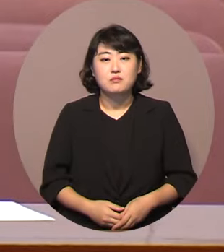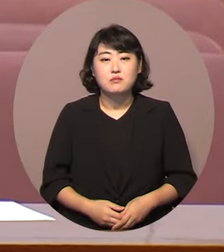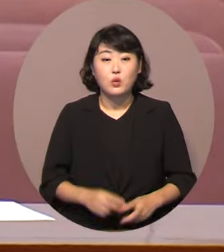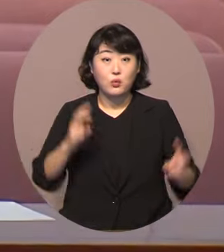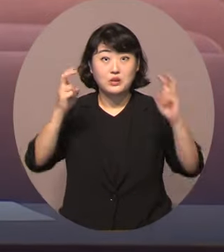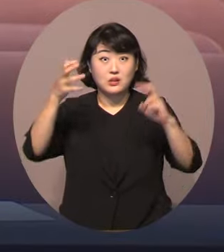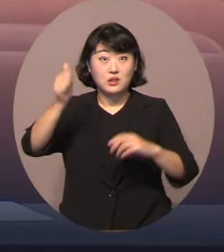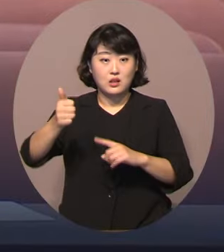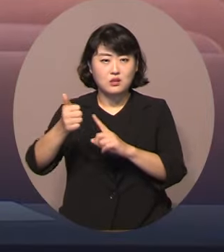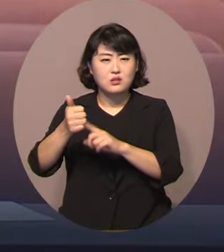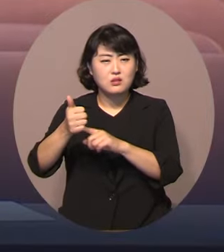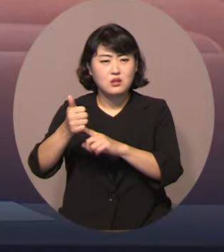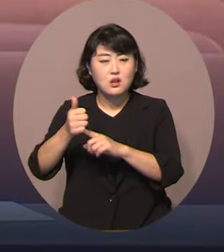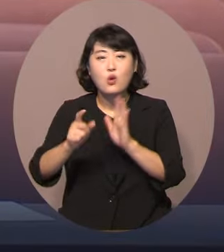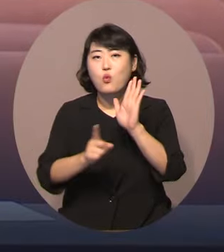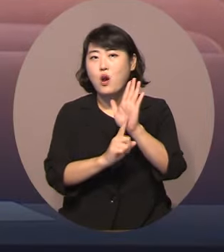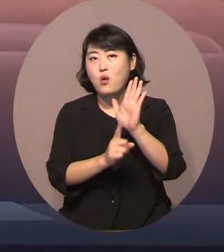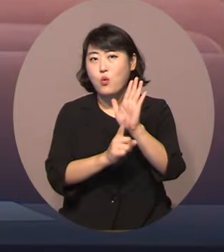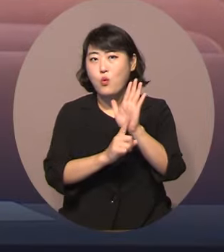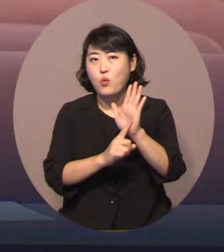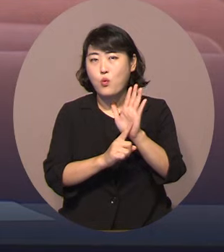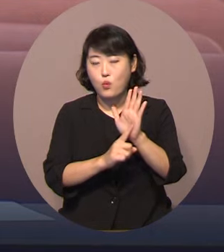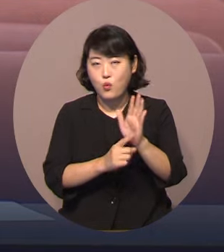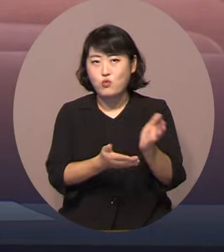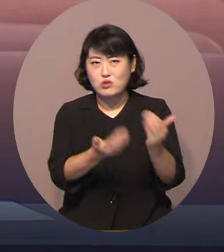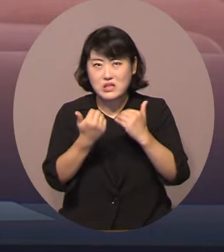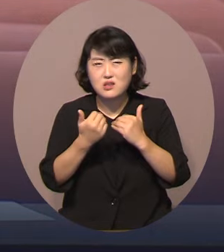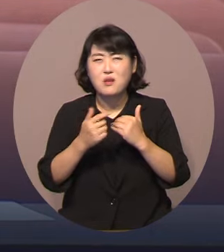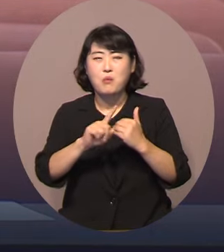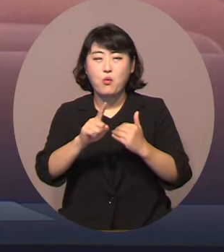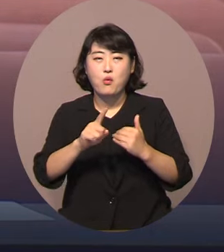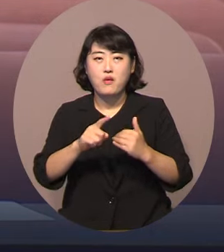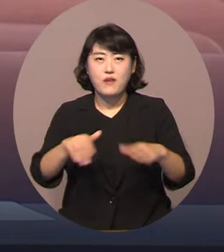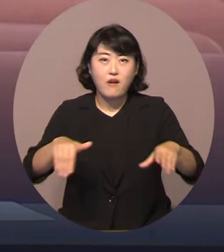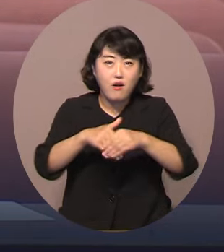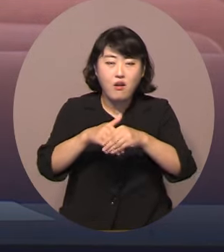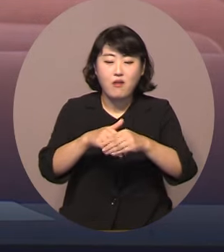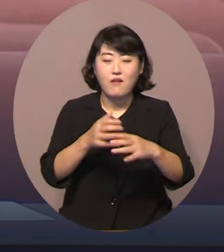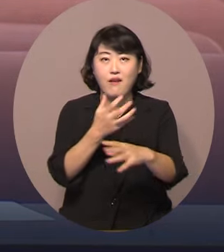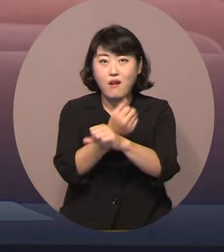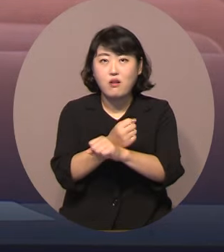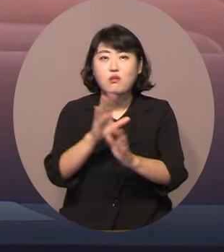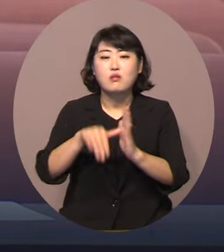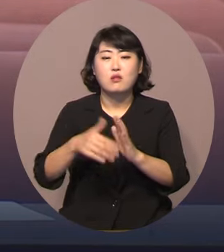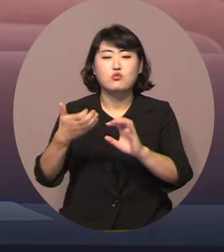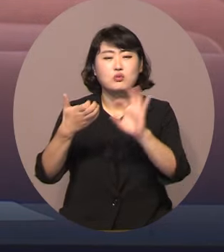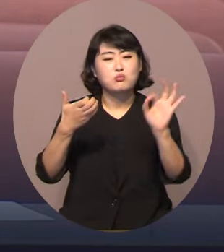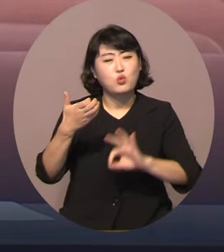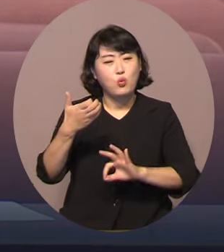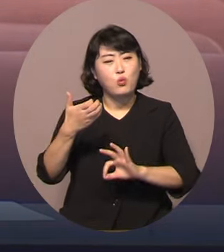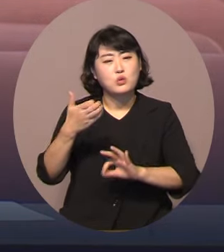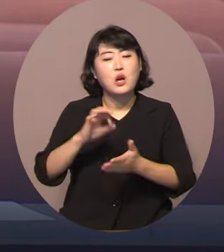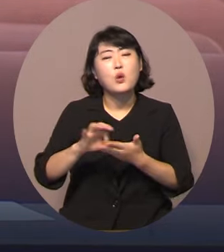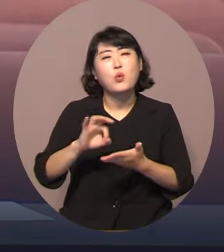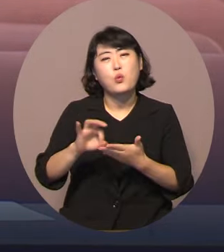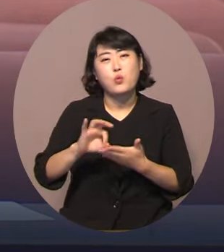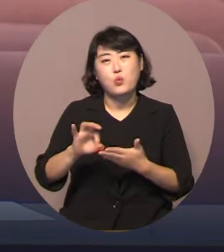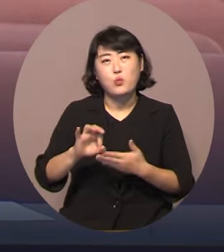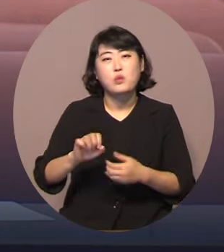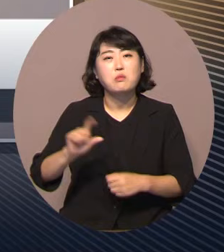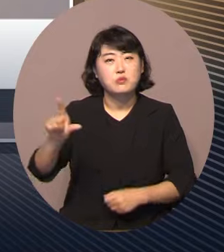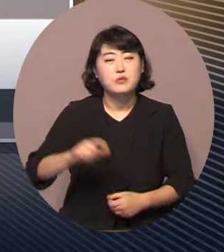ceo 광고 유치를 하거나 협찬 유치를 하는게 아주 거의 90% 이상이 바로 그런